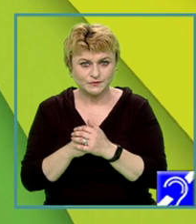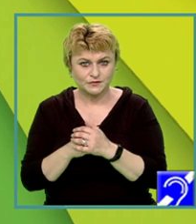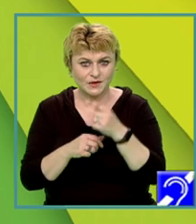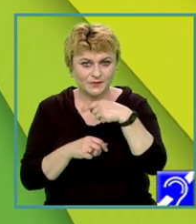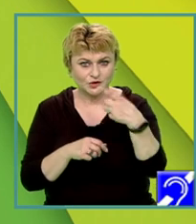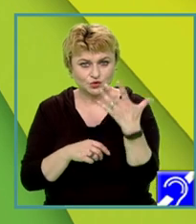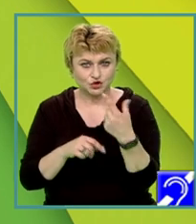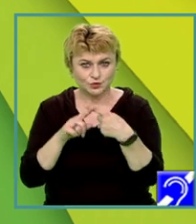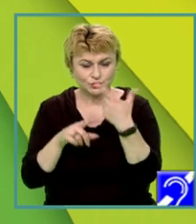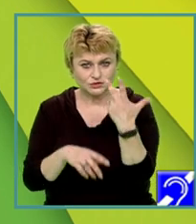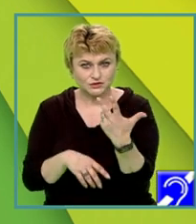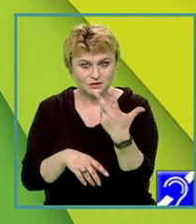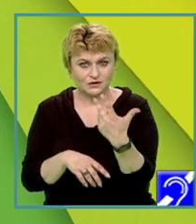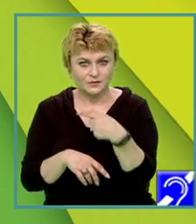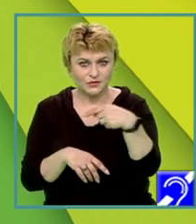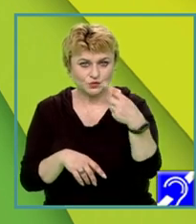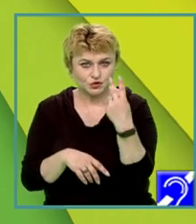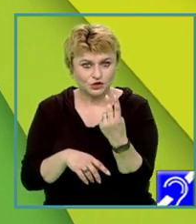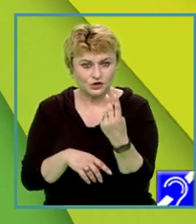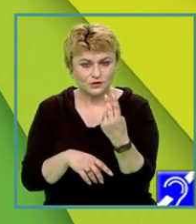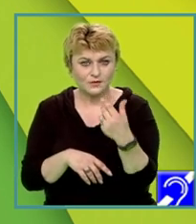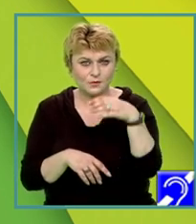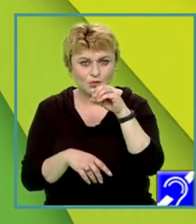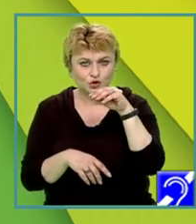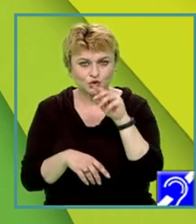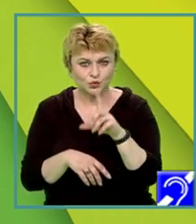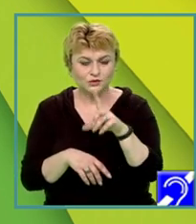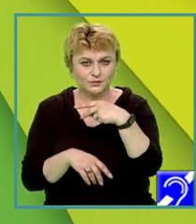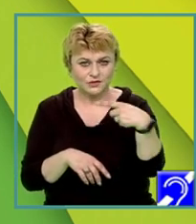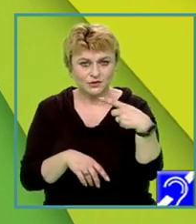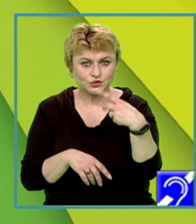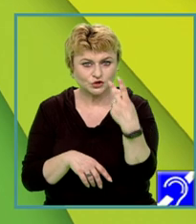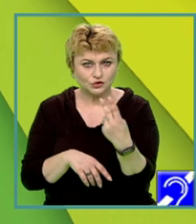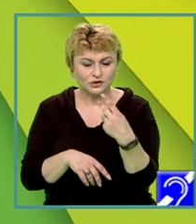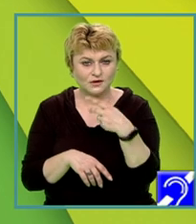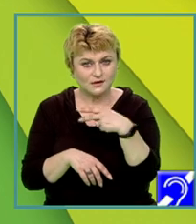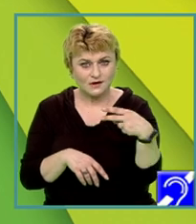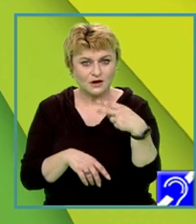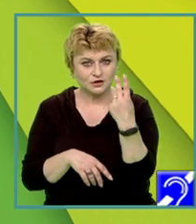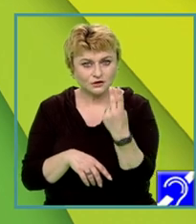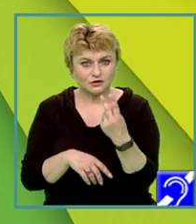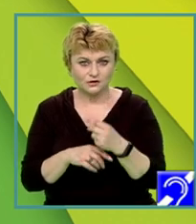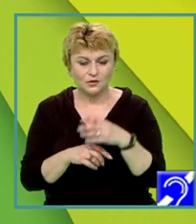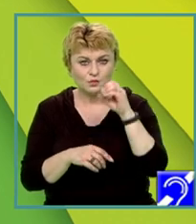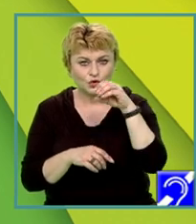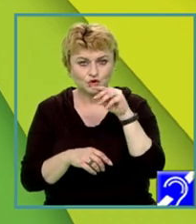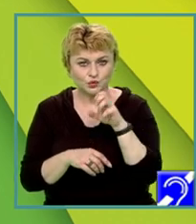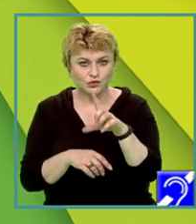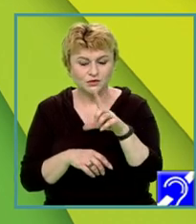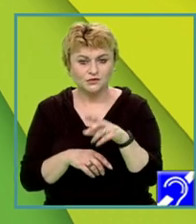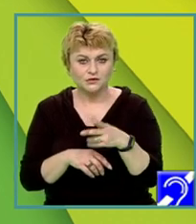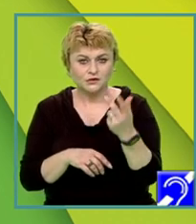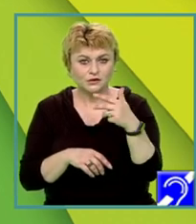minus 5 plus 3 este minus 2 modul de minus 2 este egal cu doi modul de zero plus trei este